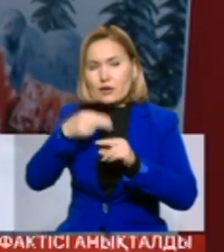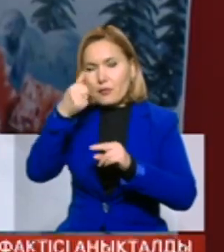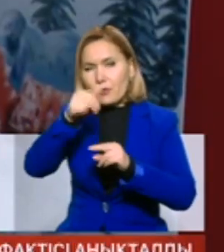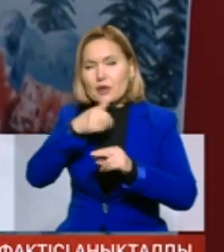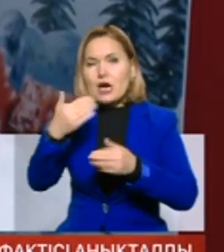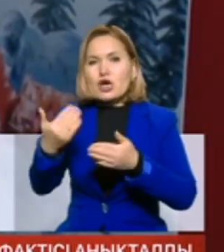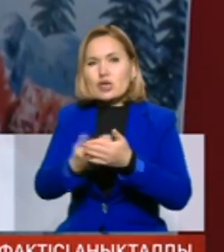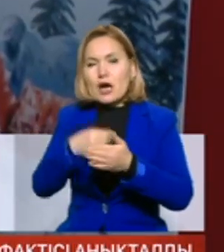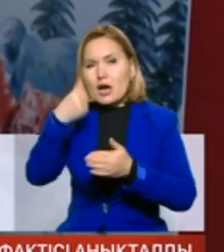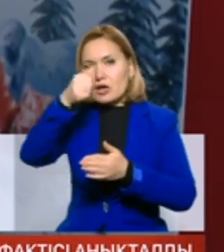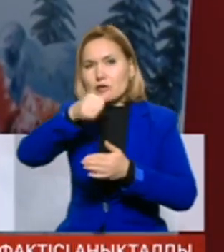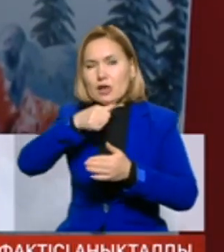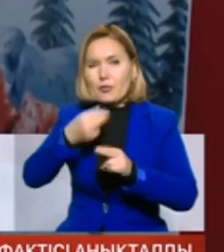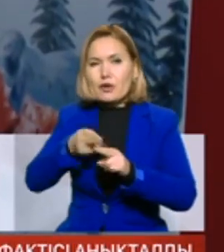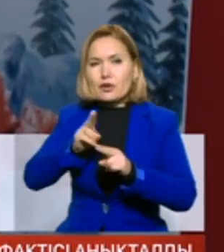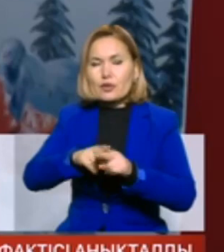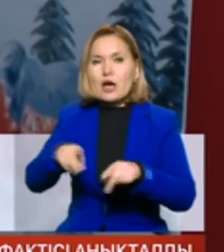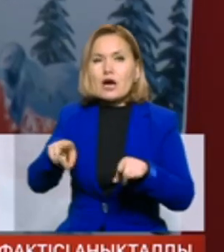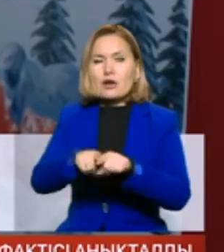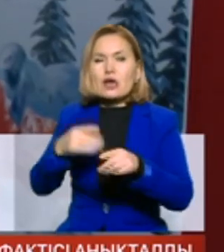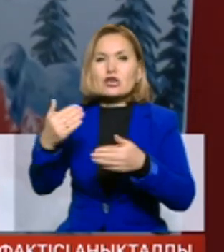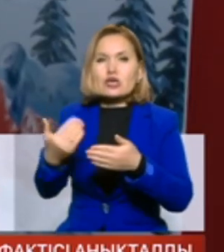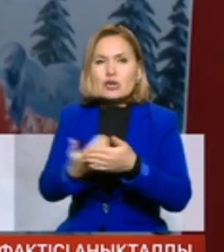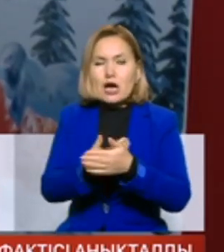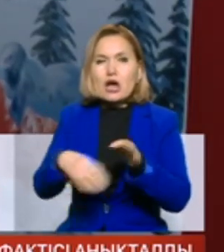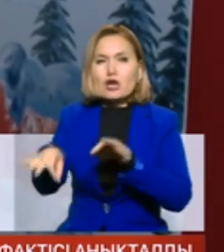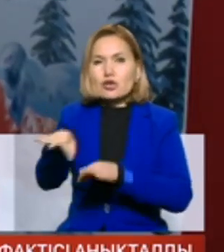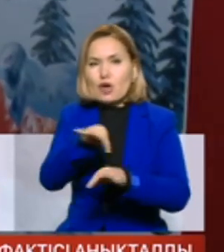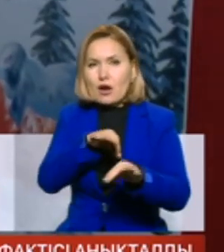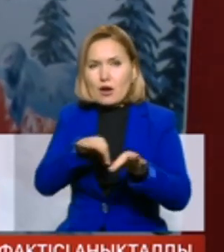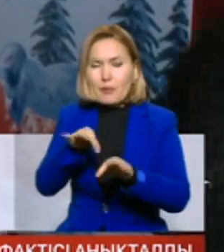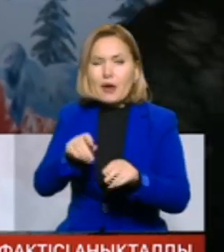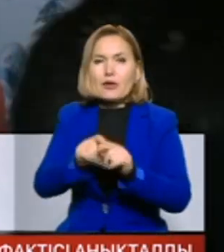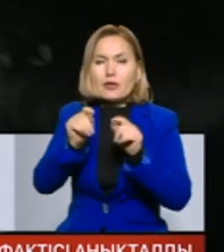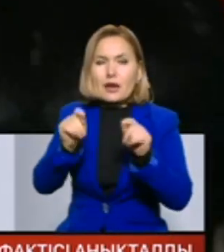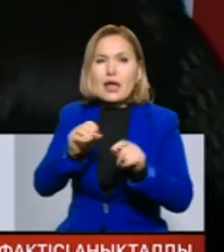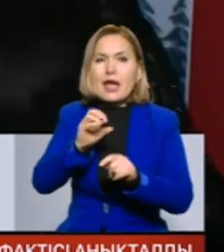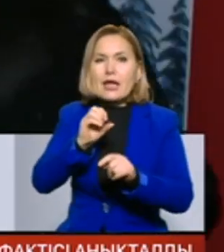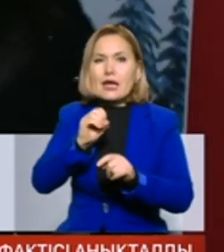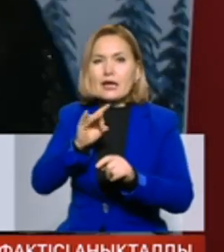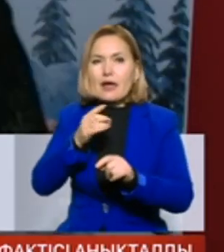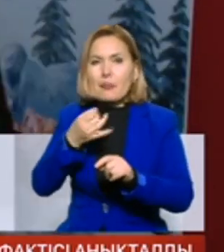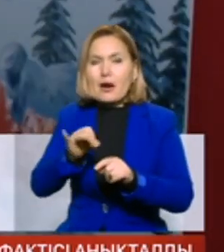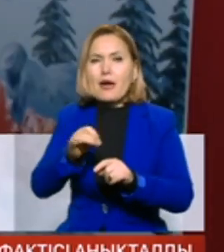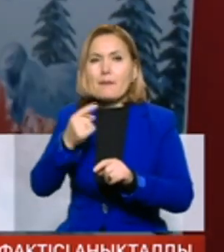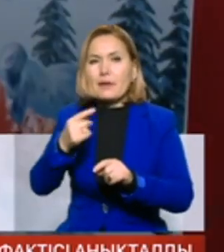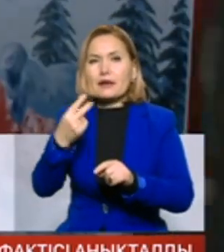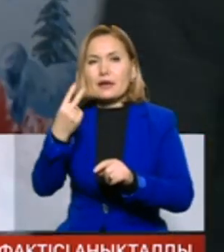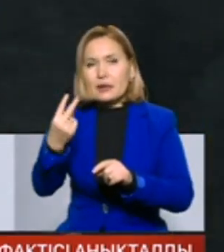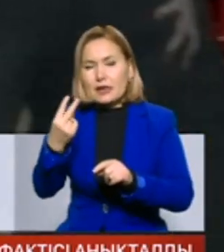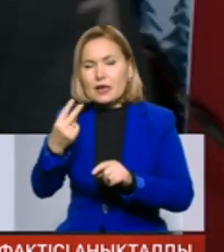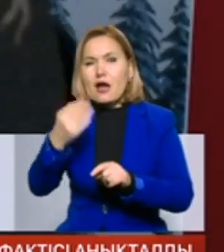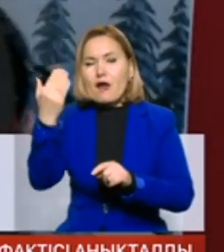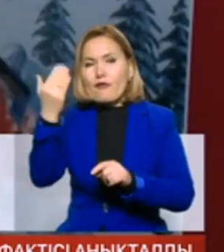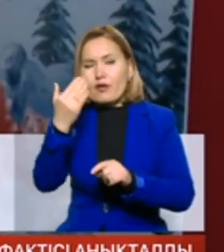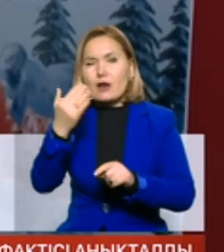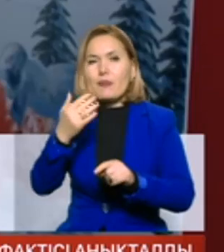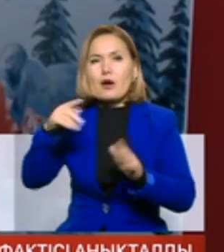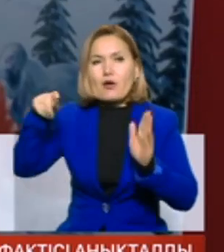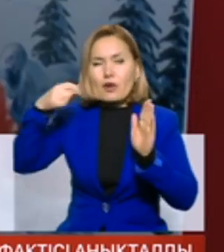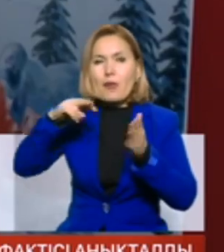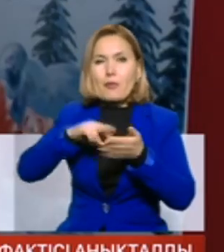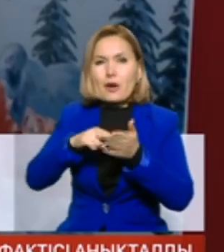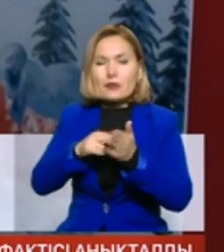өзіміздің жаңа жылды осында бір жаңа бір жоба әр қашанда Еркебай 1-2 деген сияқты шығып тұрса екен деген ниетте